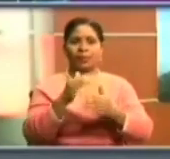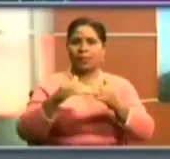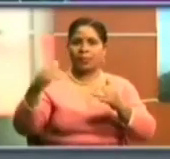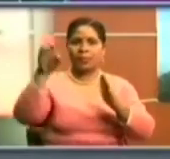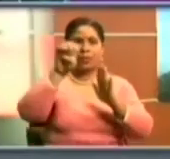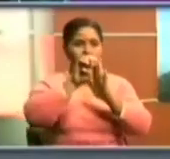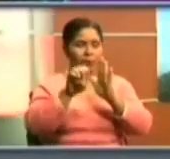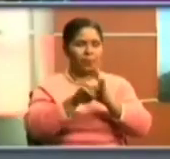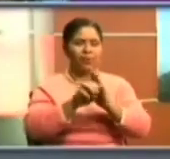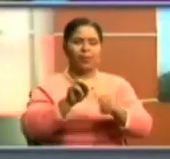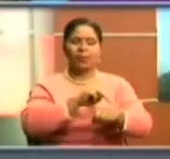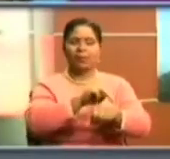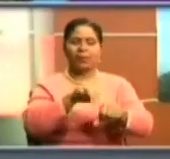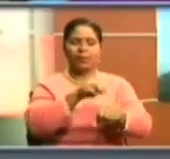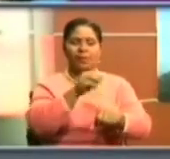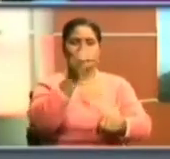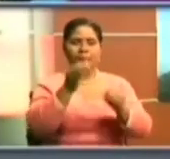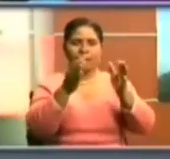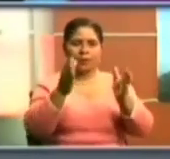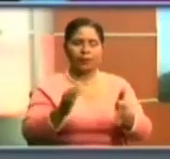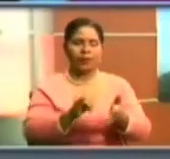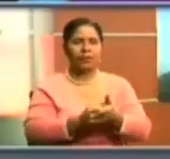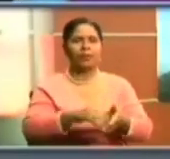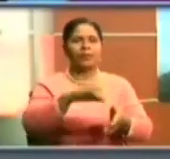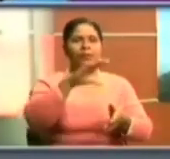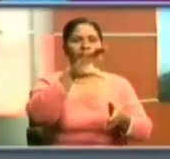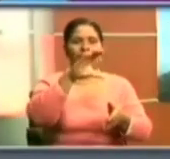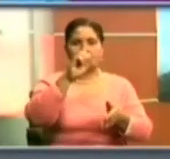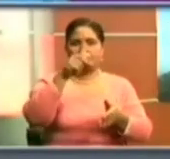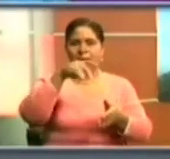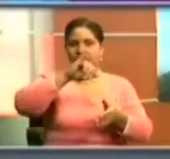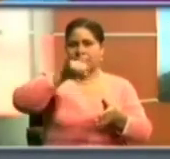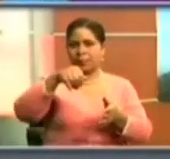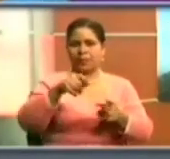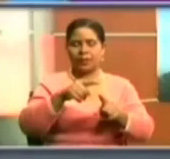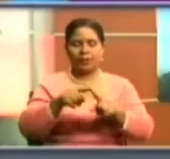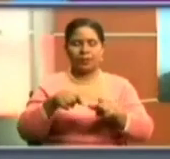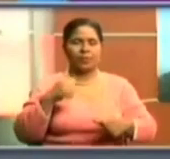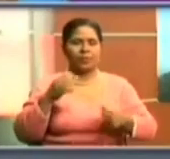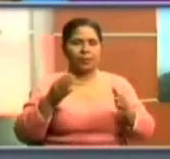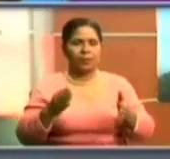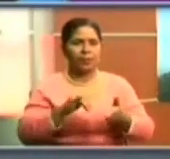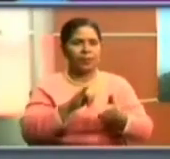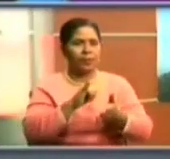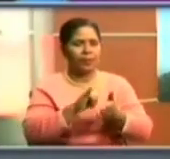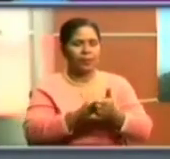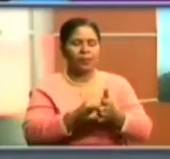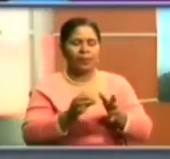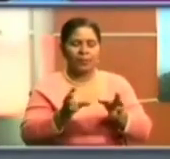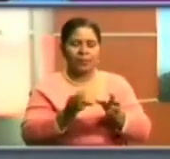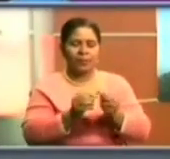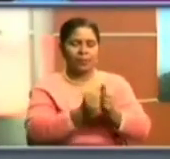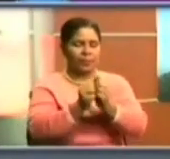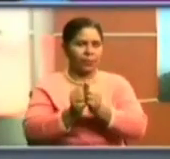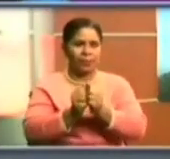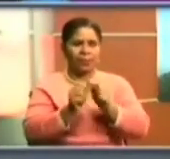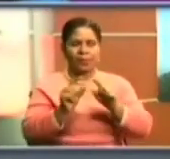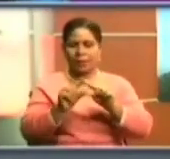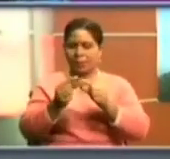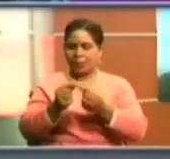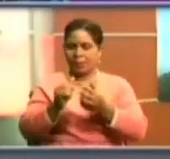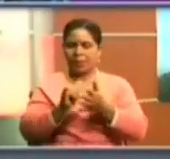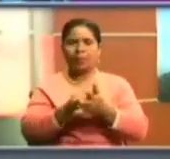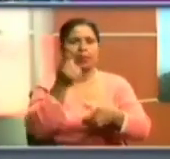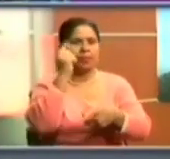l'État, ministère de la Justice ou bien le CSPJ, c'est ensemble d'acteurs sérieux qui peuvent réunir ensemble en session pour